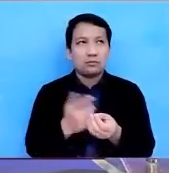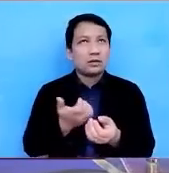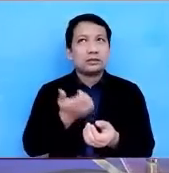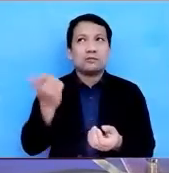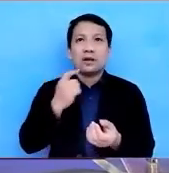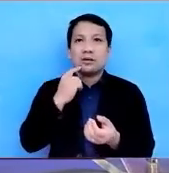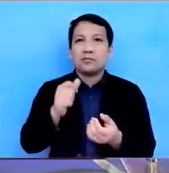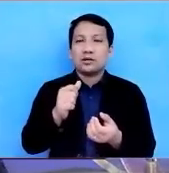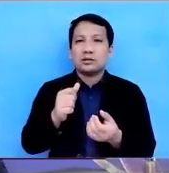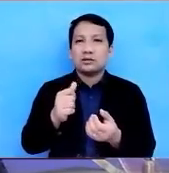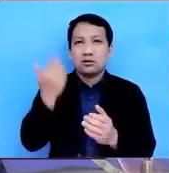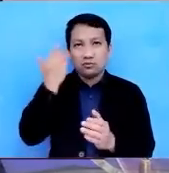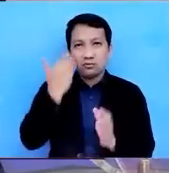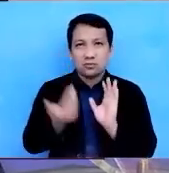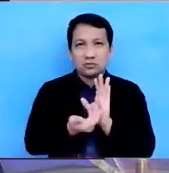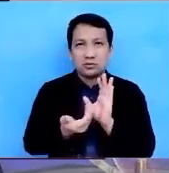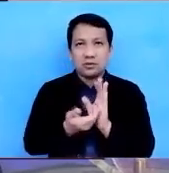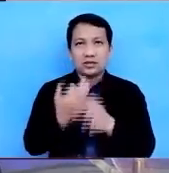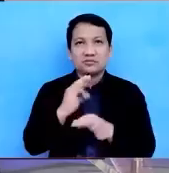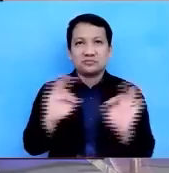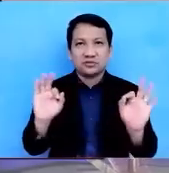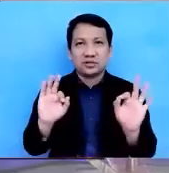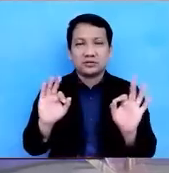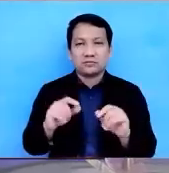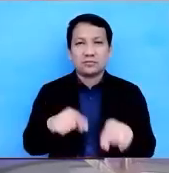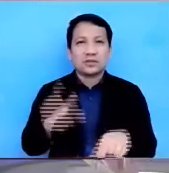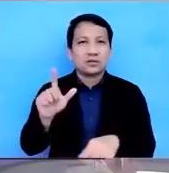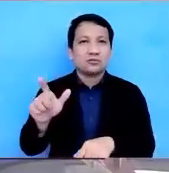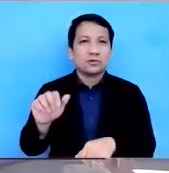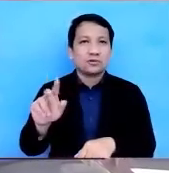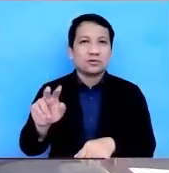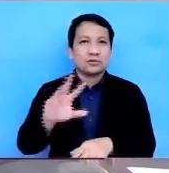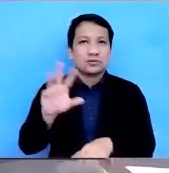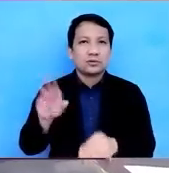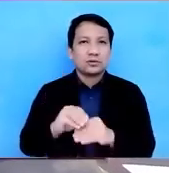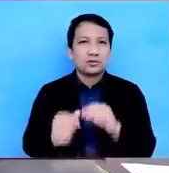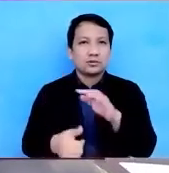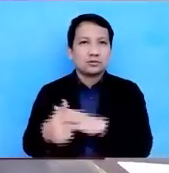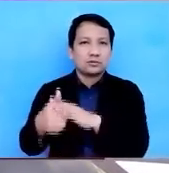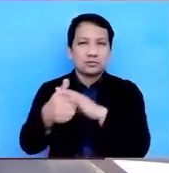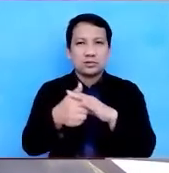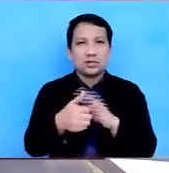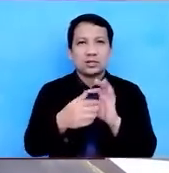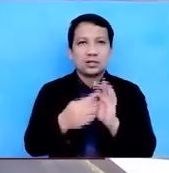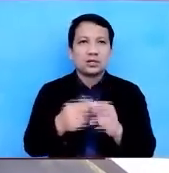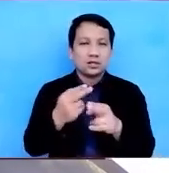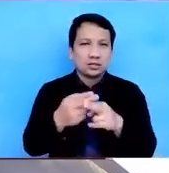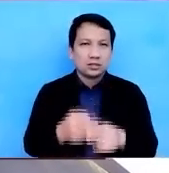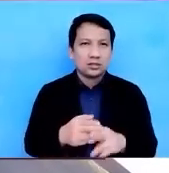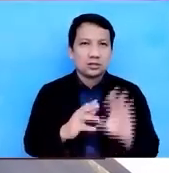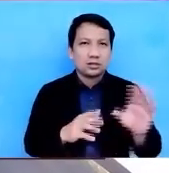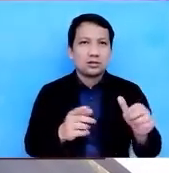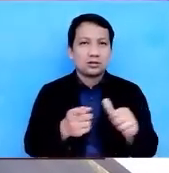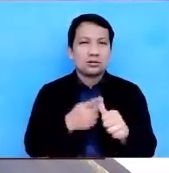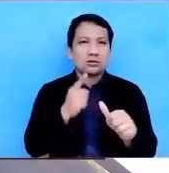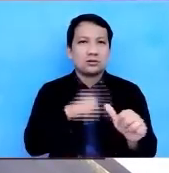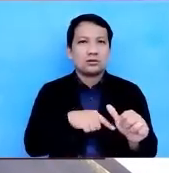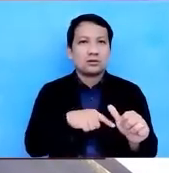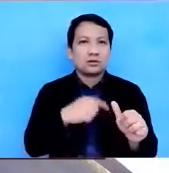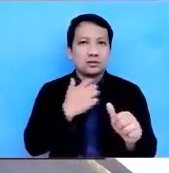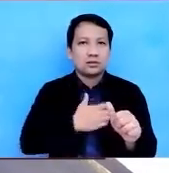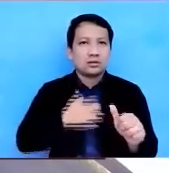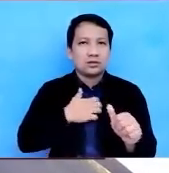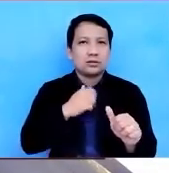sa kakulangan ng ebidensya. Taong 2013 talaga pumutok ang pangalan ni Napoles. Nung una, rineklamo lamang siya